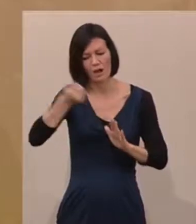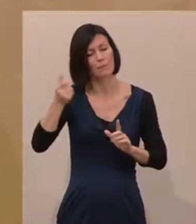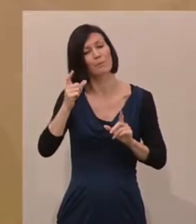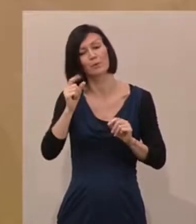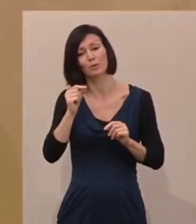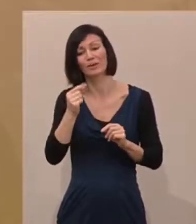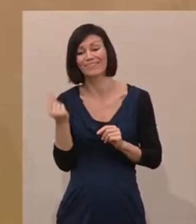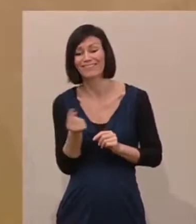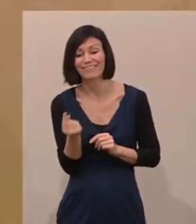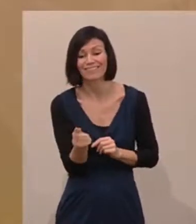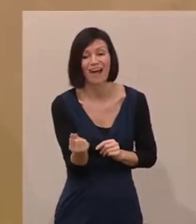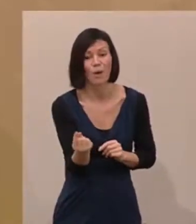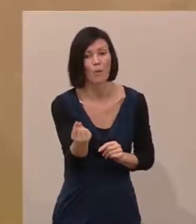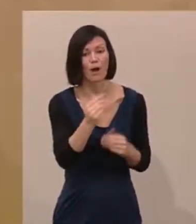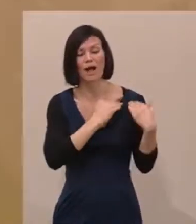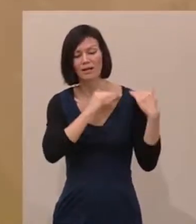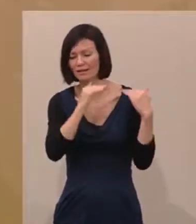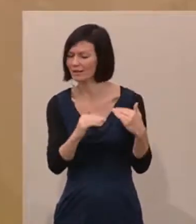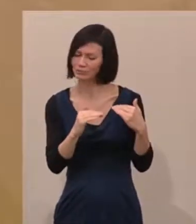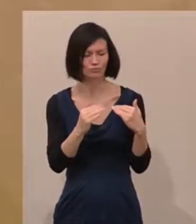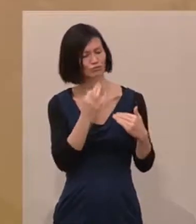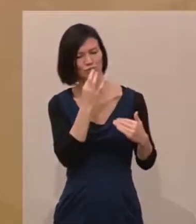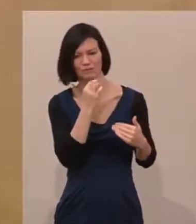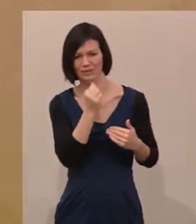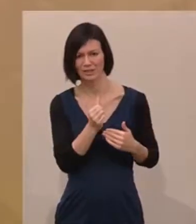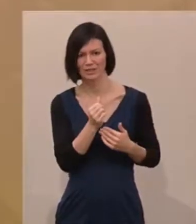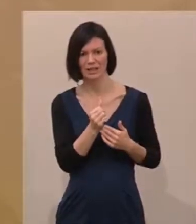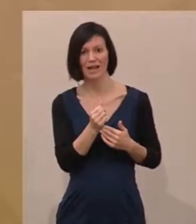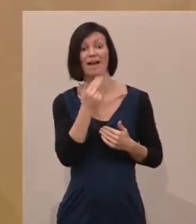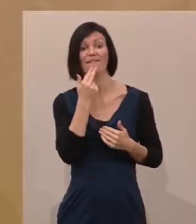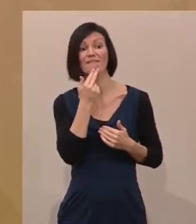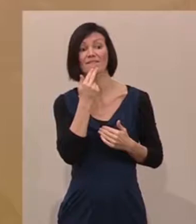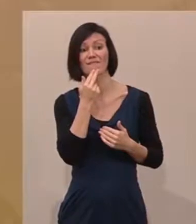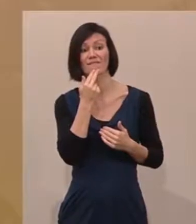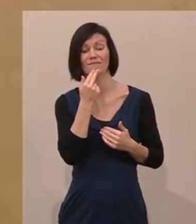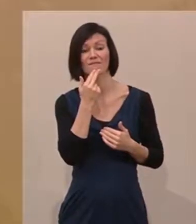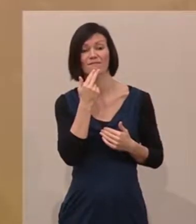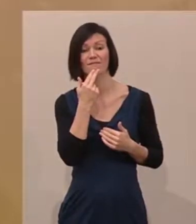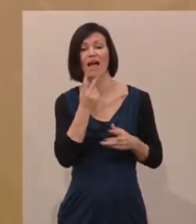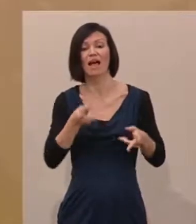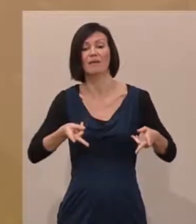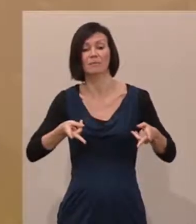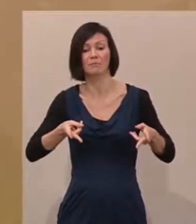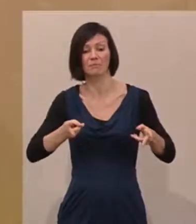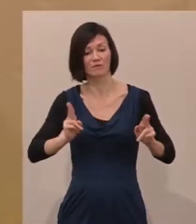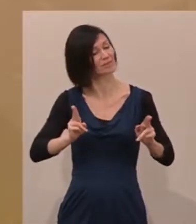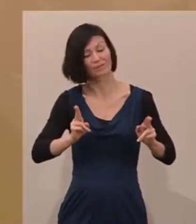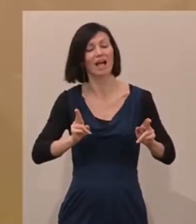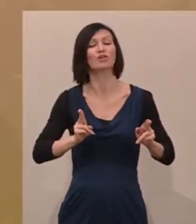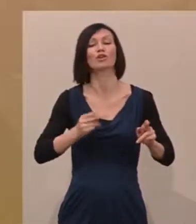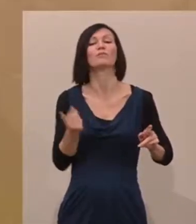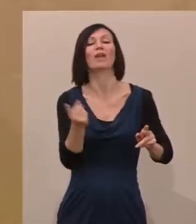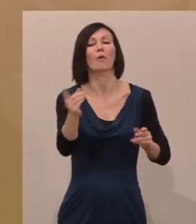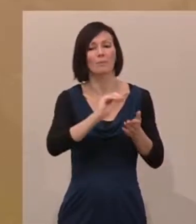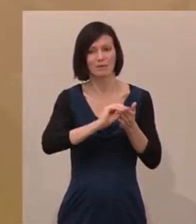dauerhaften Entlastung der Mieter. Das gilt allenfalls für Mieter, die in unbefristeten Mietverträgen wohnen, aber nicht